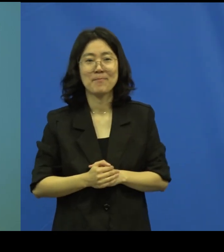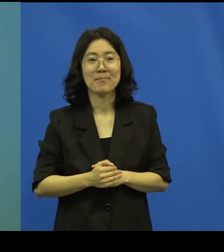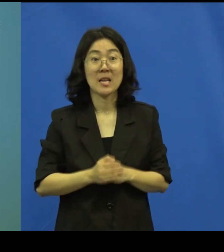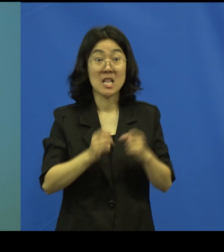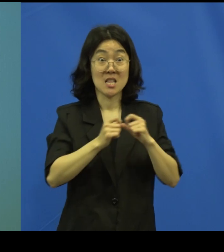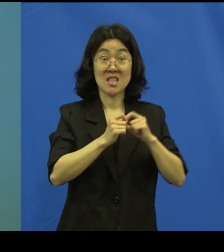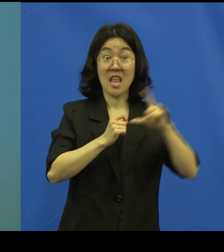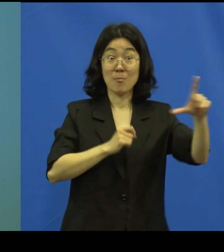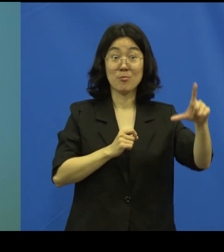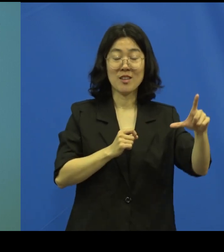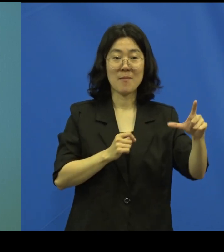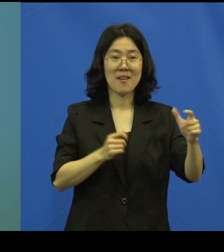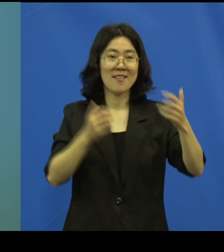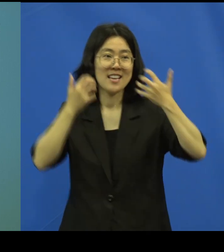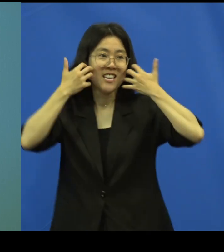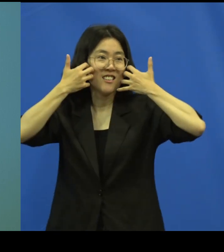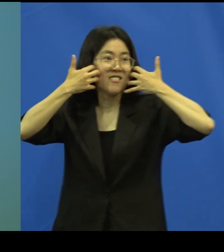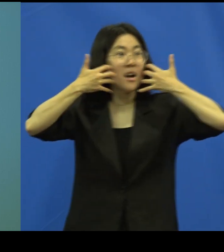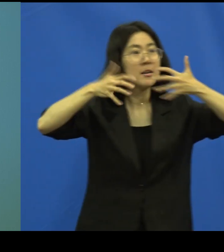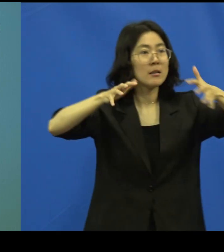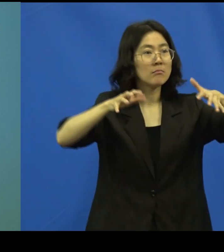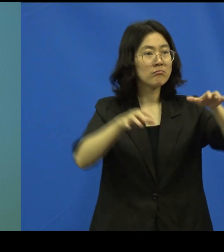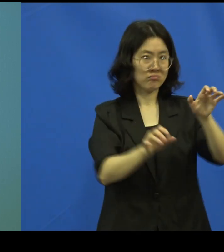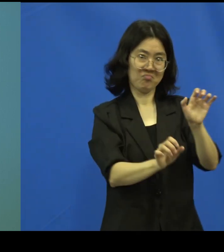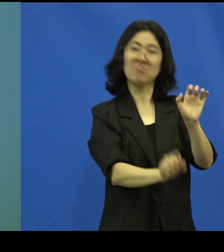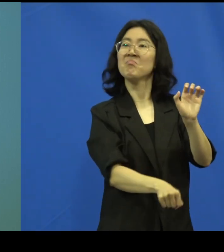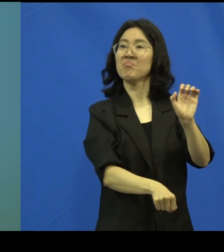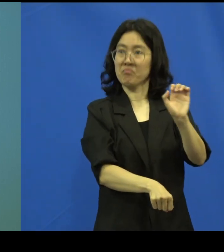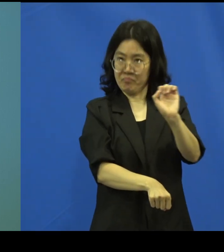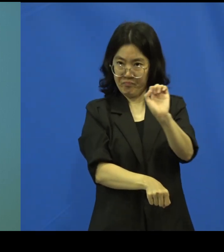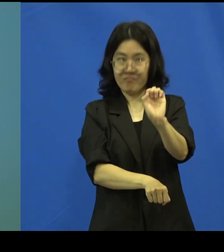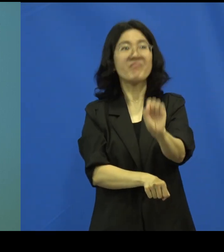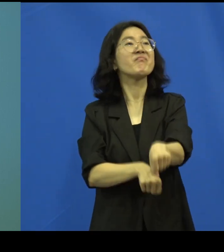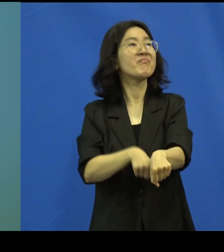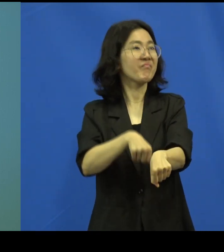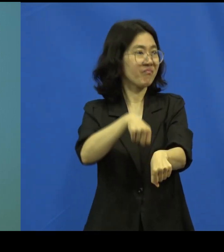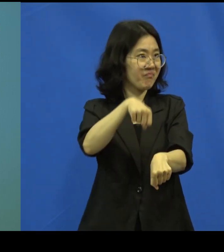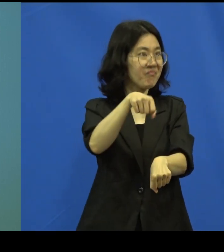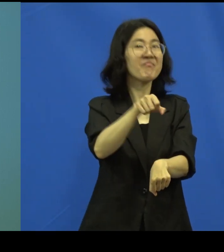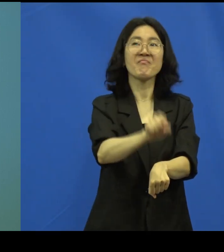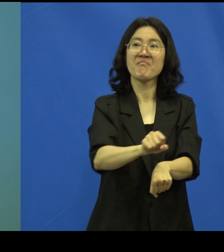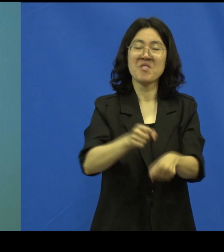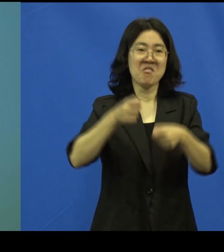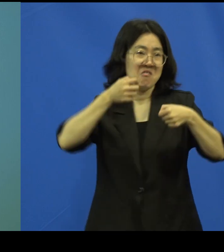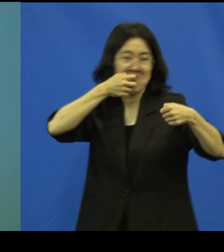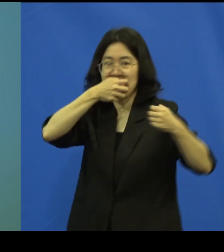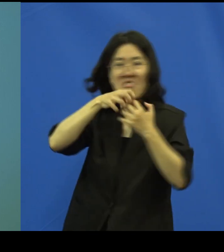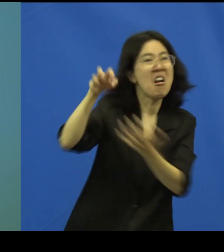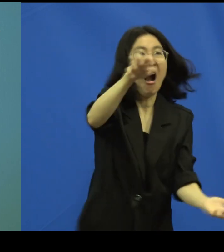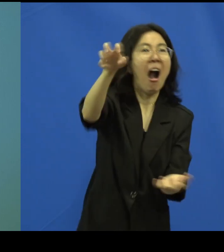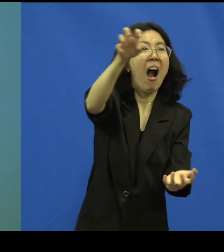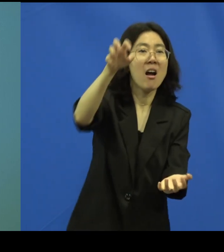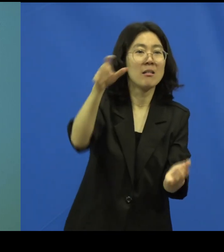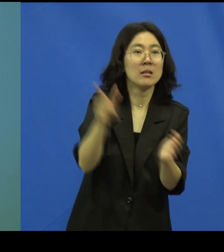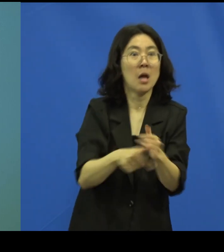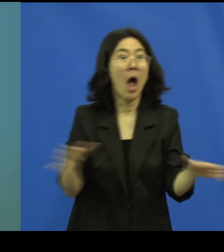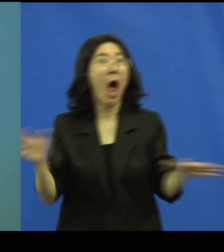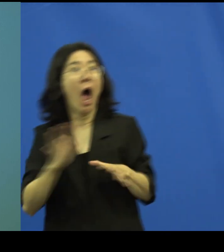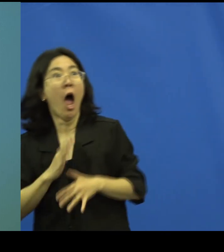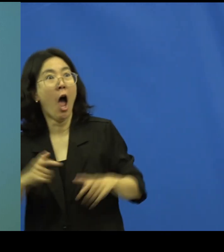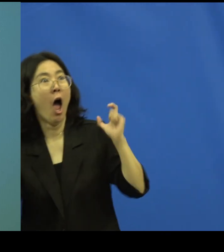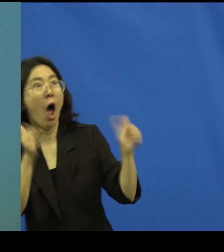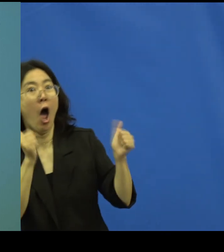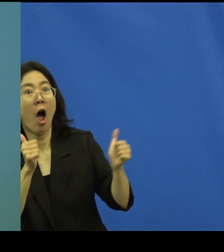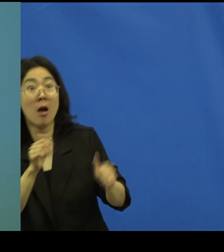대부분의 사람들은 강한 사자의 시선이 걸립니다. 라이언이냐, 쉽이냐,